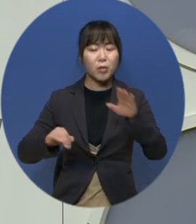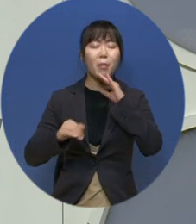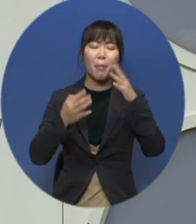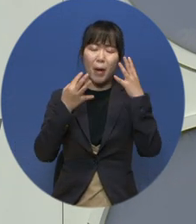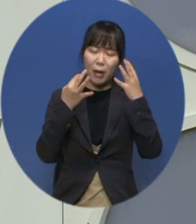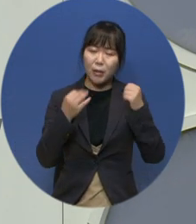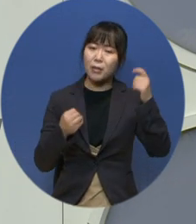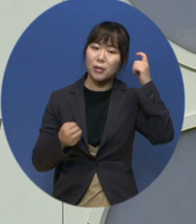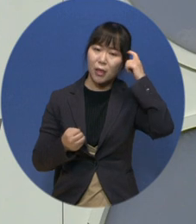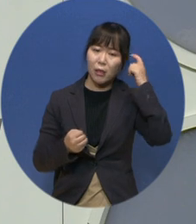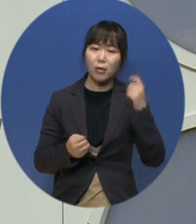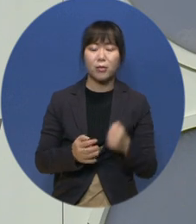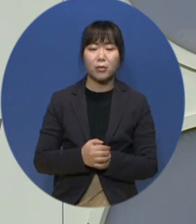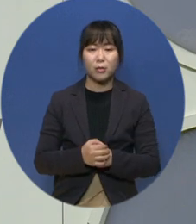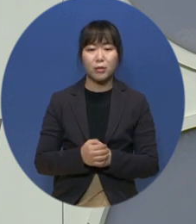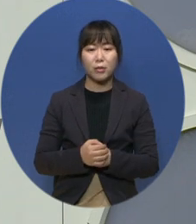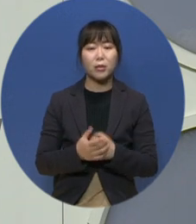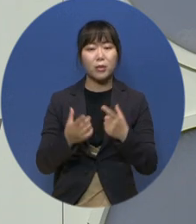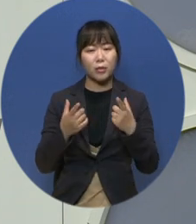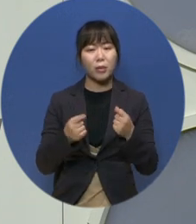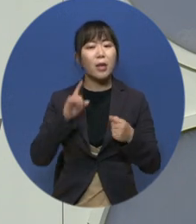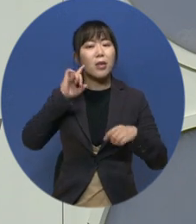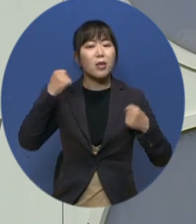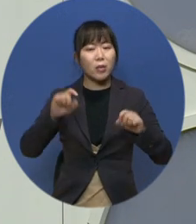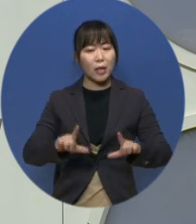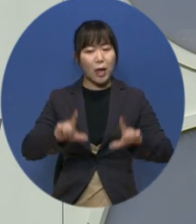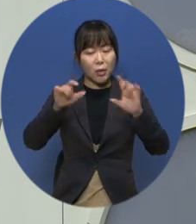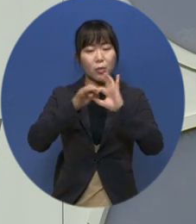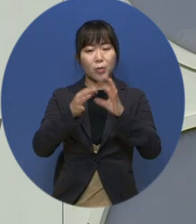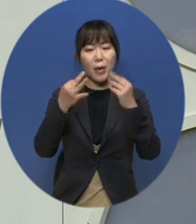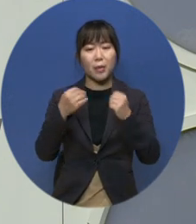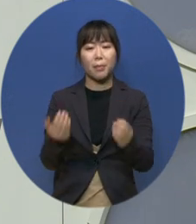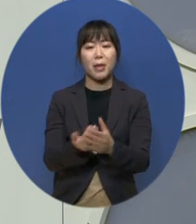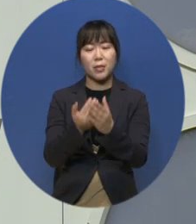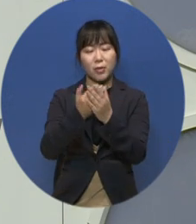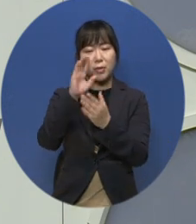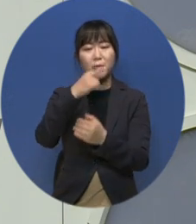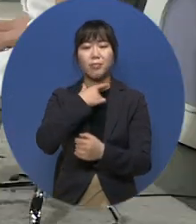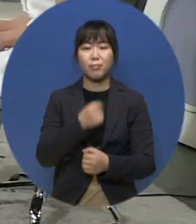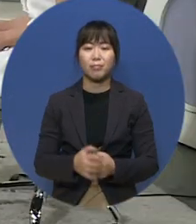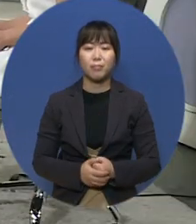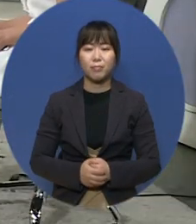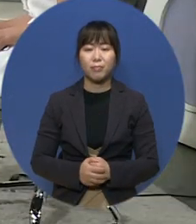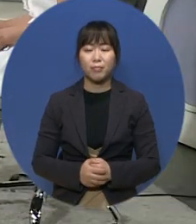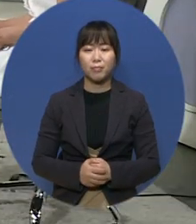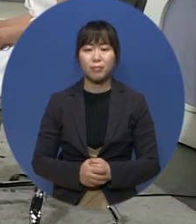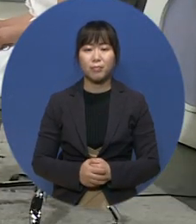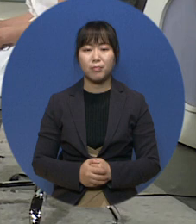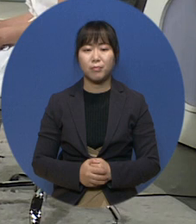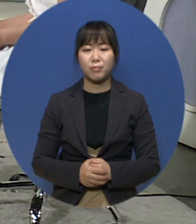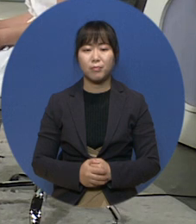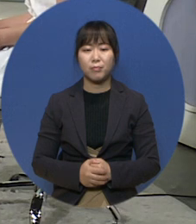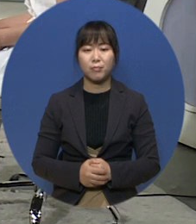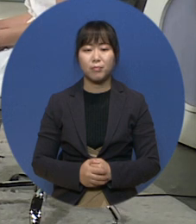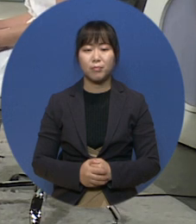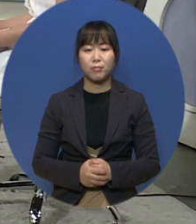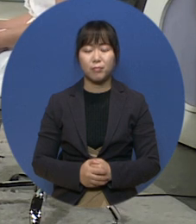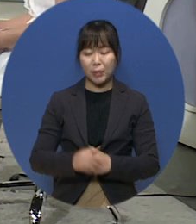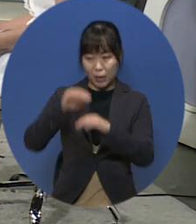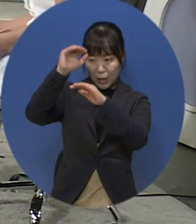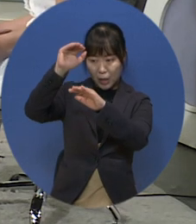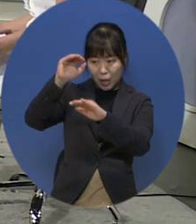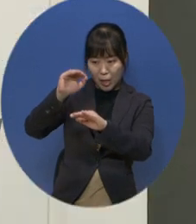많다는 생각을 하고 그런 쪽으로 네. 연극의 해를 통해서 많이 좀 발전이 됐으면 좋겠습니다. 네, 그러니까 지금 얘기를 쭉